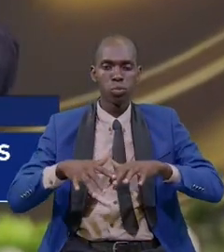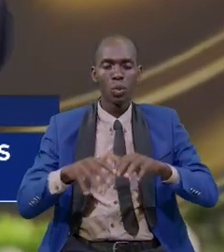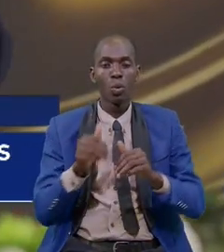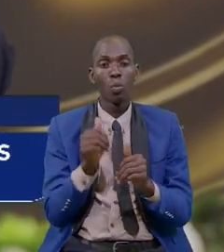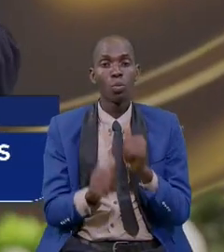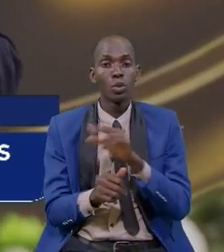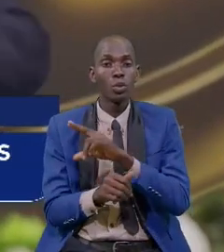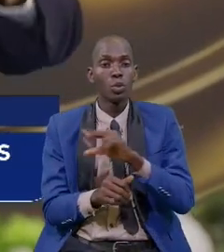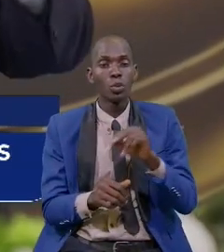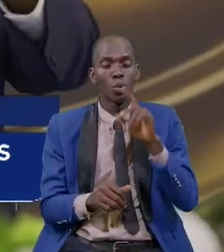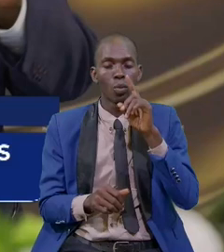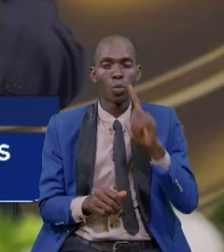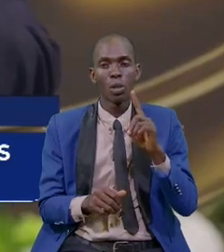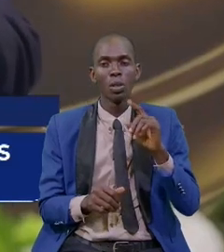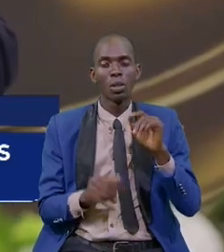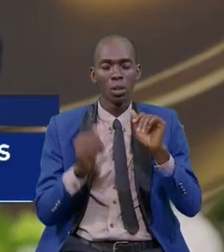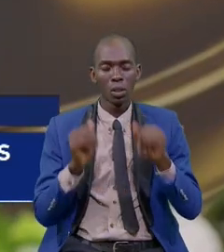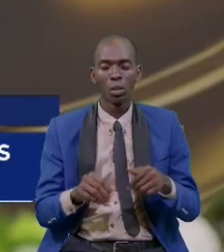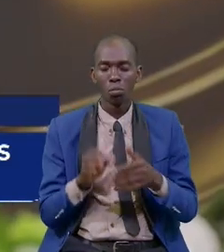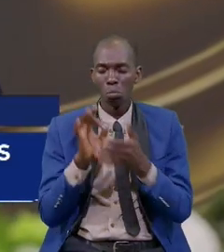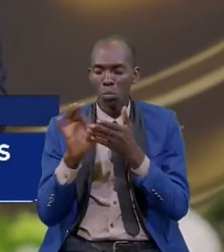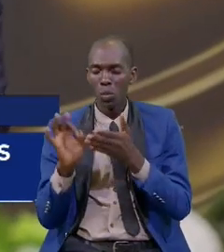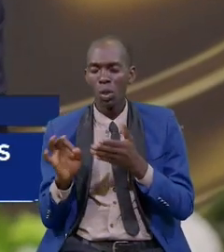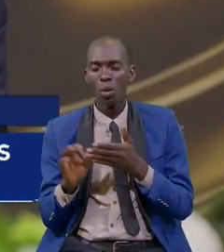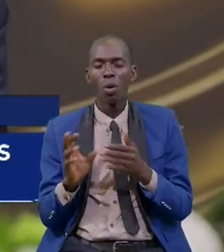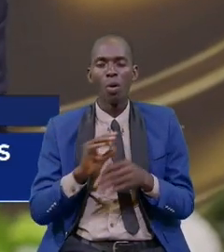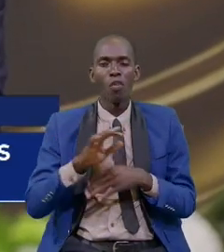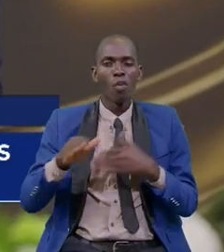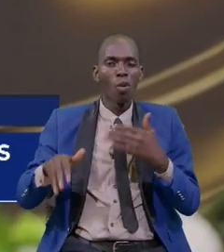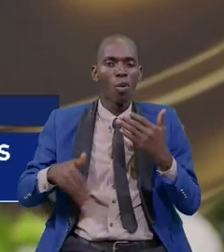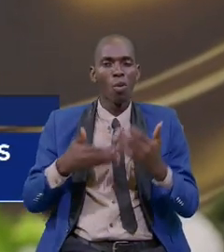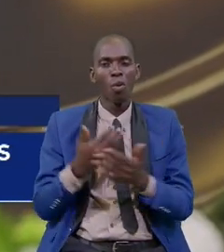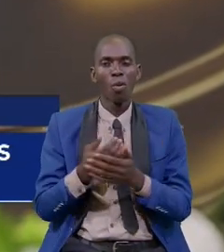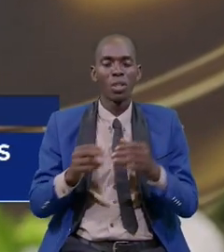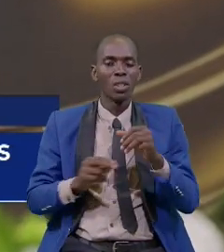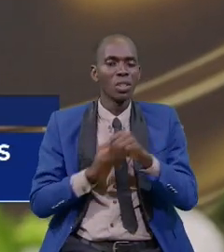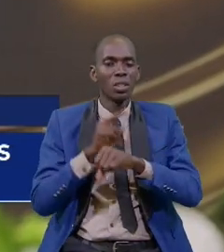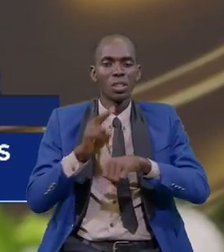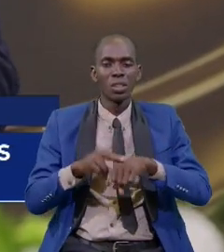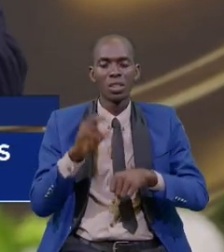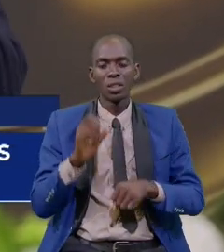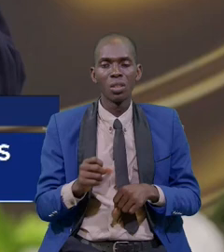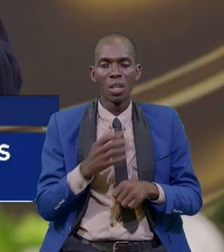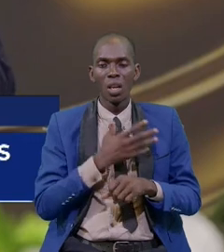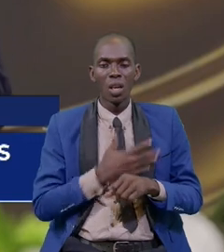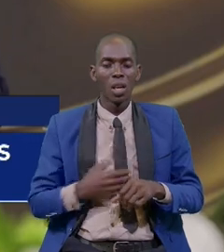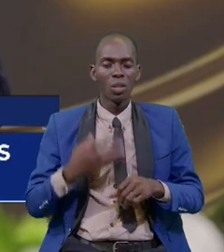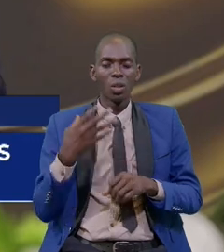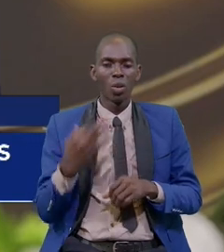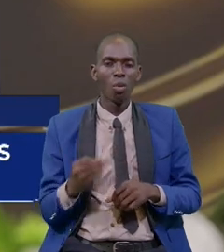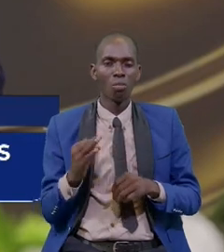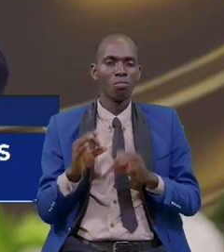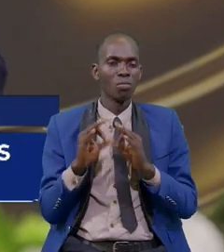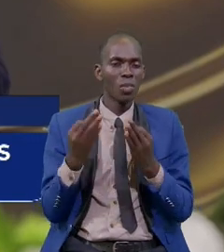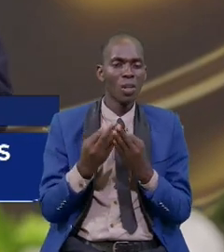je regardais et voici, il y avait une grande foule que personne ne pouvait compter, de toute nation, de toute